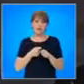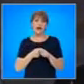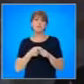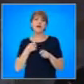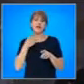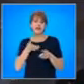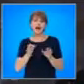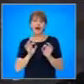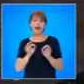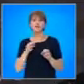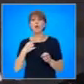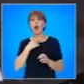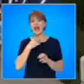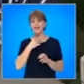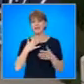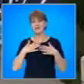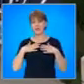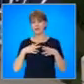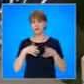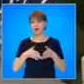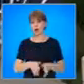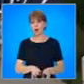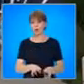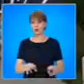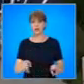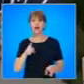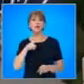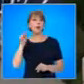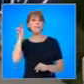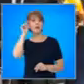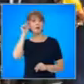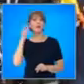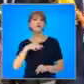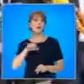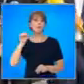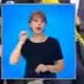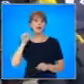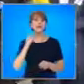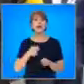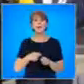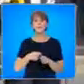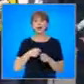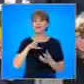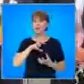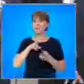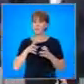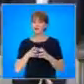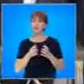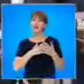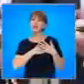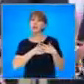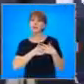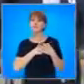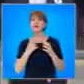заветите на Левски в нашата родина. Лидерът на ДПС припомни, че партията прави политика с любов, с идеи, с ценности, с